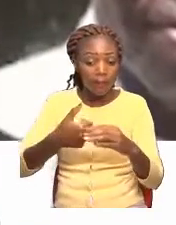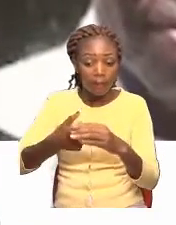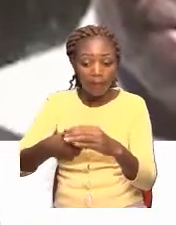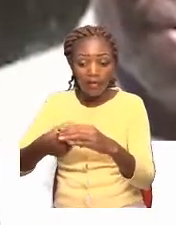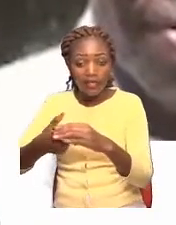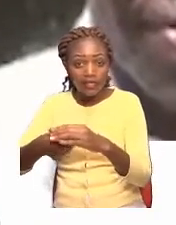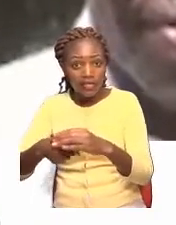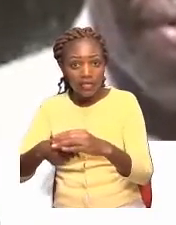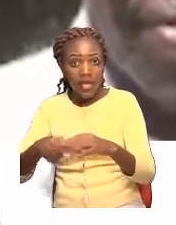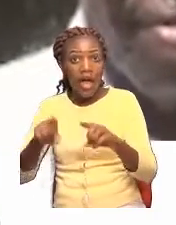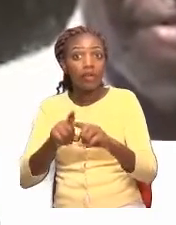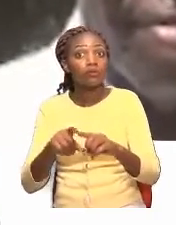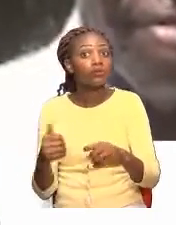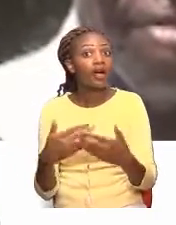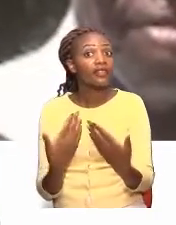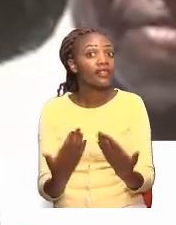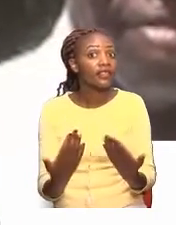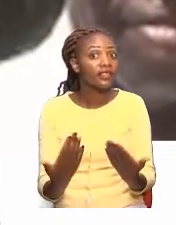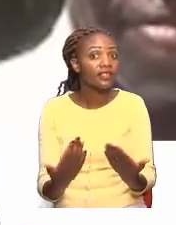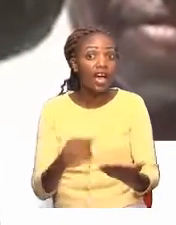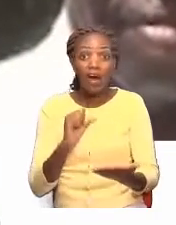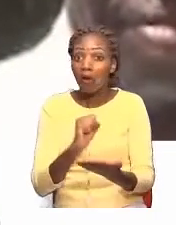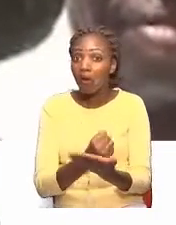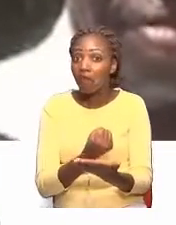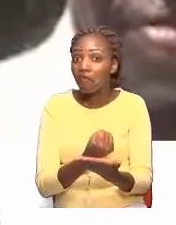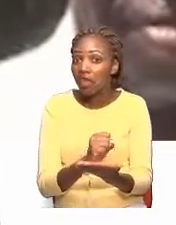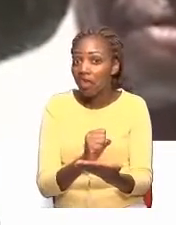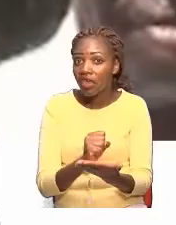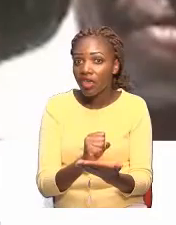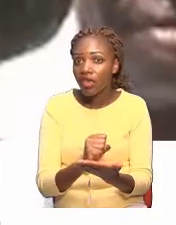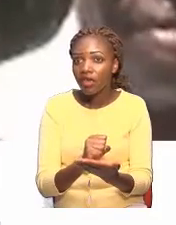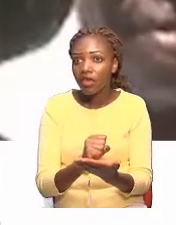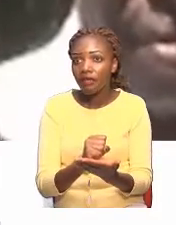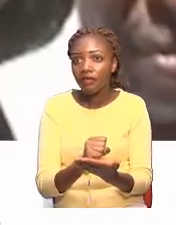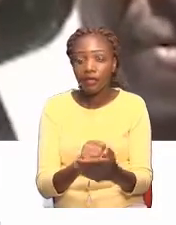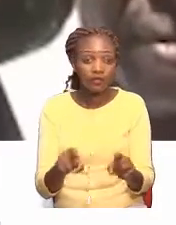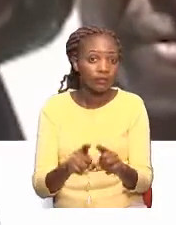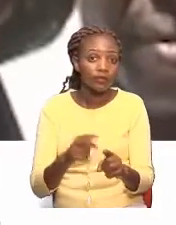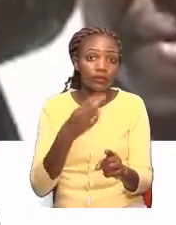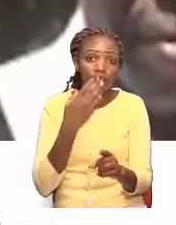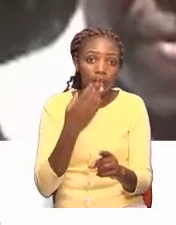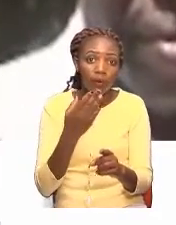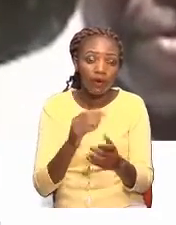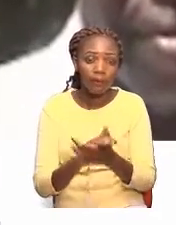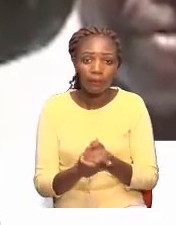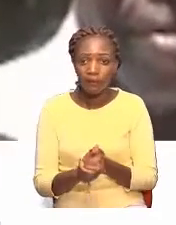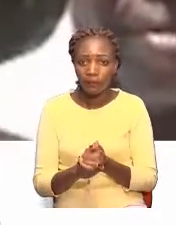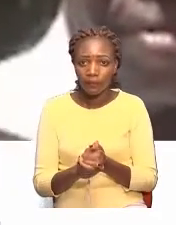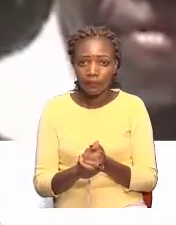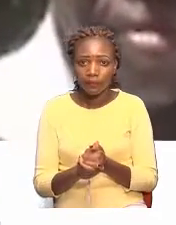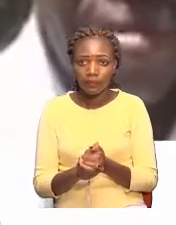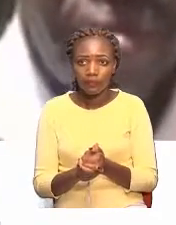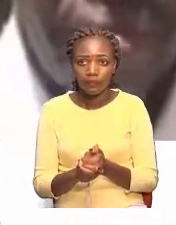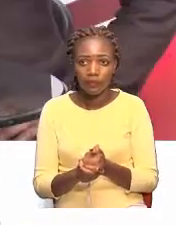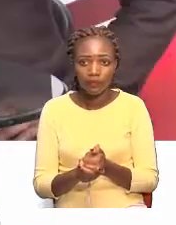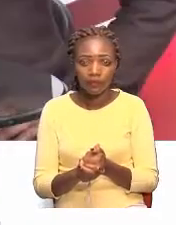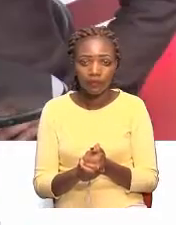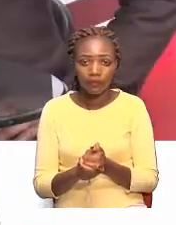nganu maneno ya Chai Man ya kahawa Na Man ya Askari tunataka tu yote